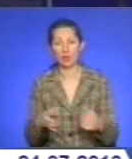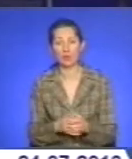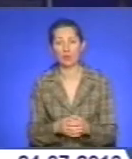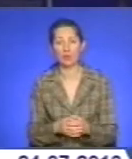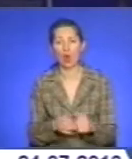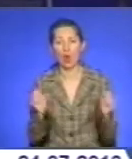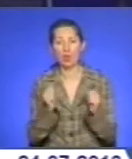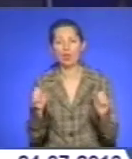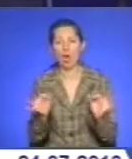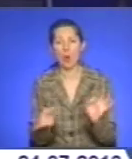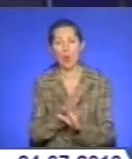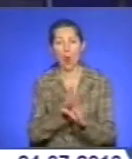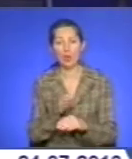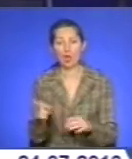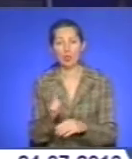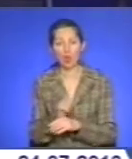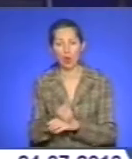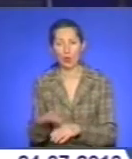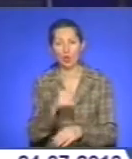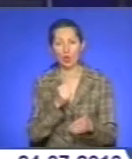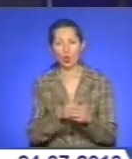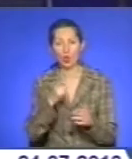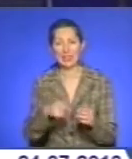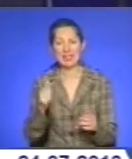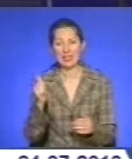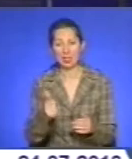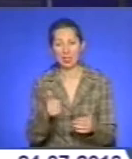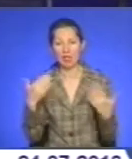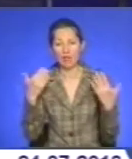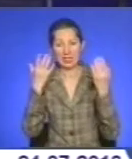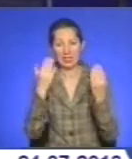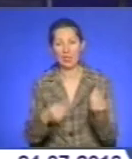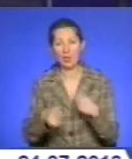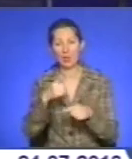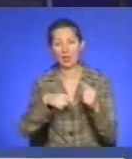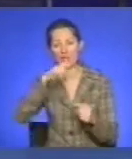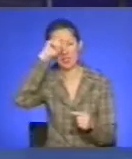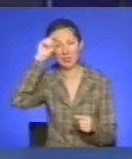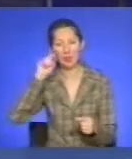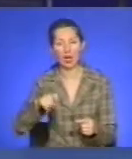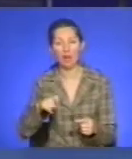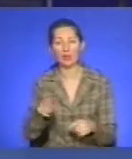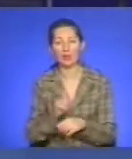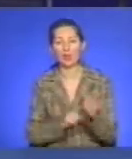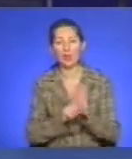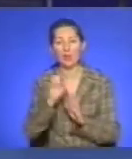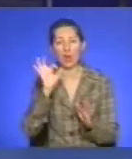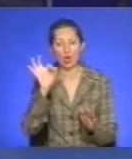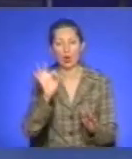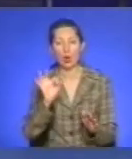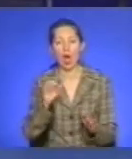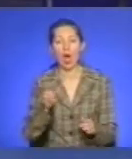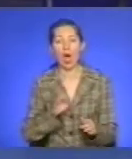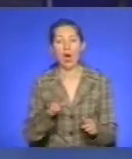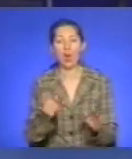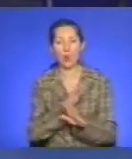Прохолодна погода на Тернопільщині дотримається до кінця тижня. На вихідні повертається спека. Температура повітря уже почне